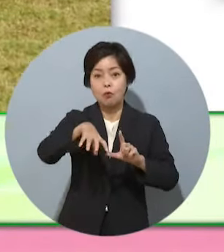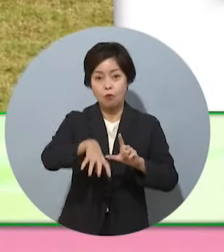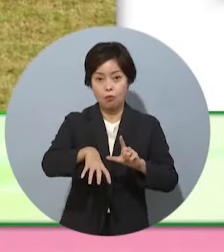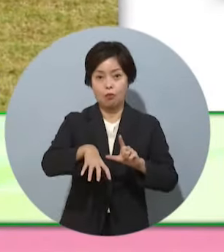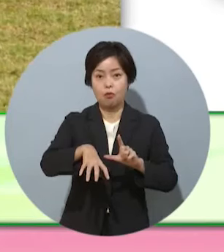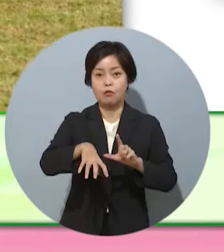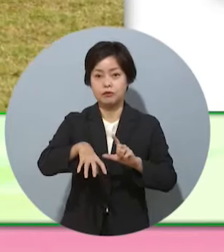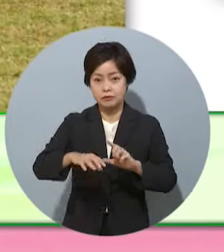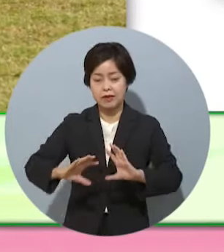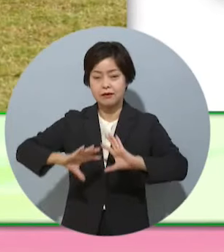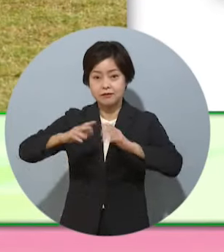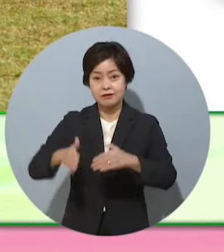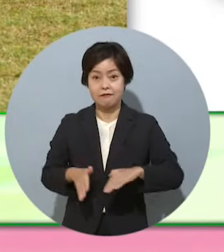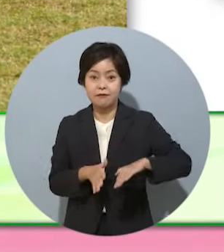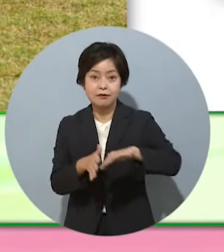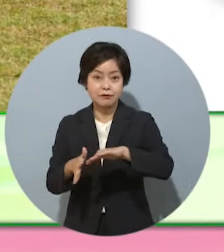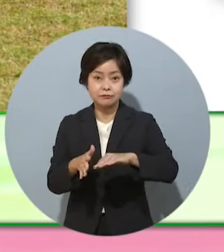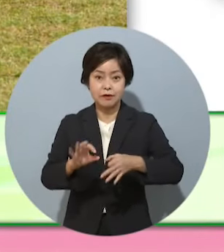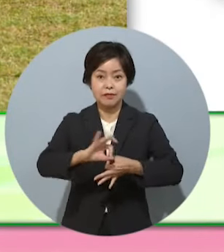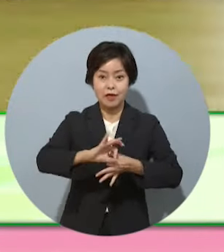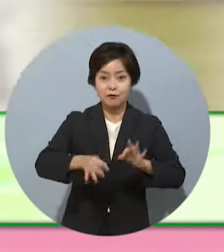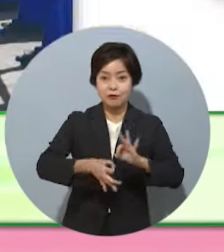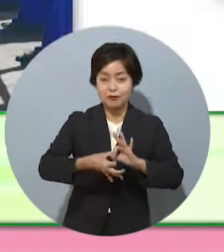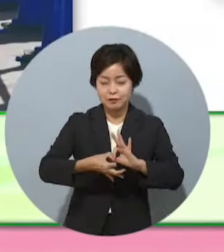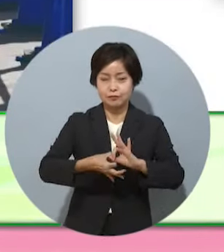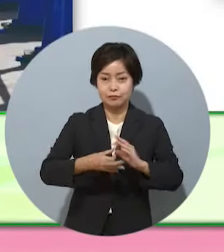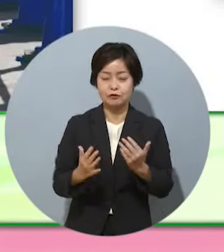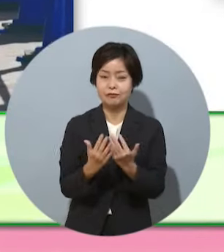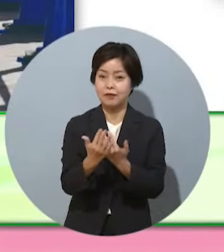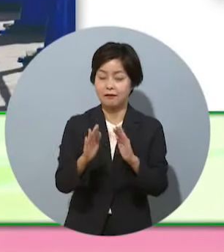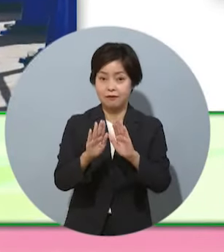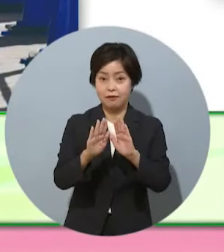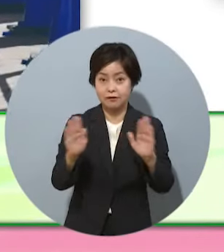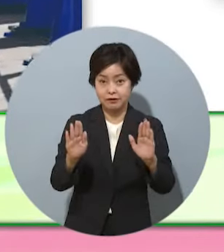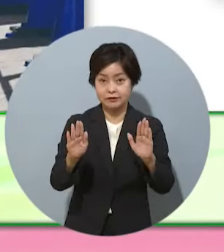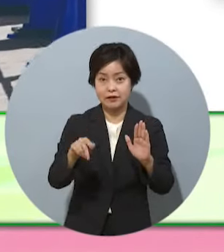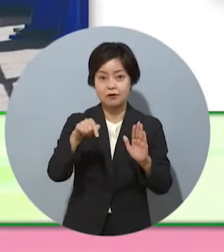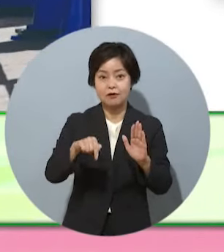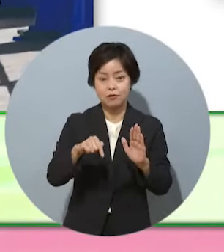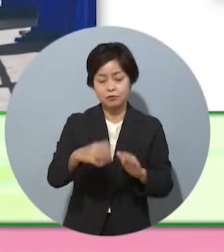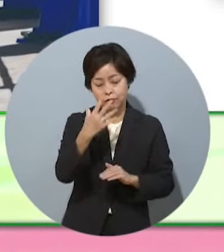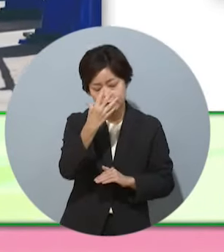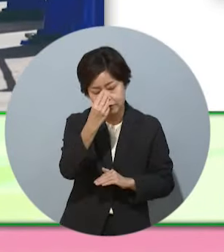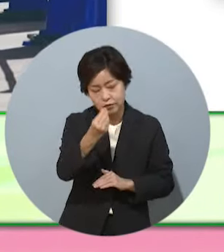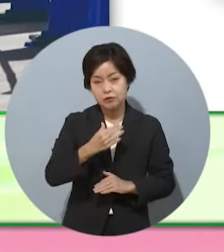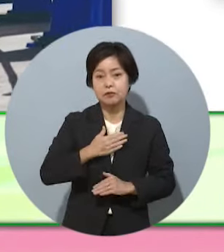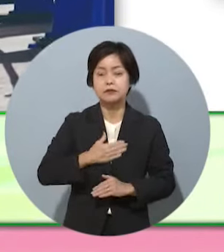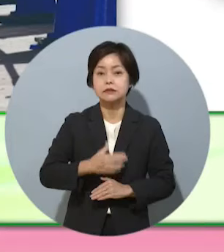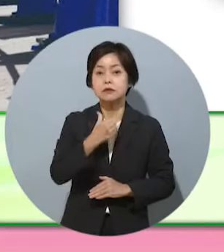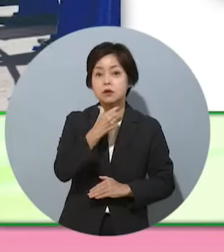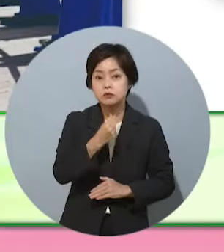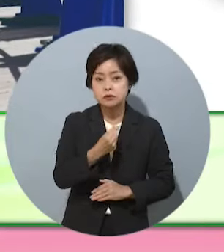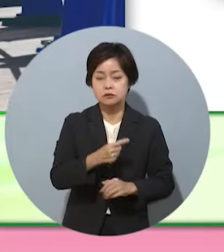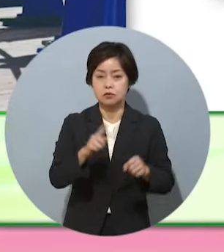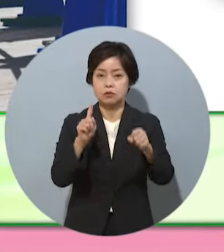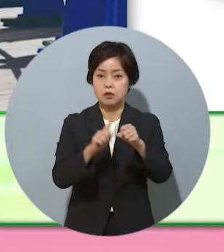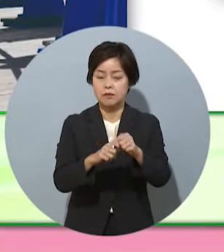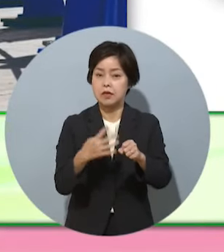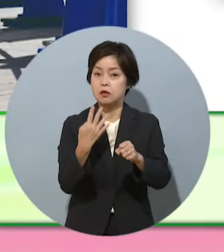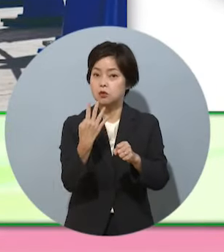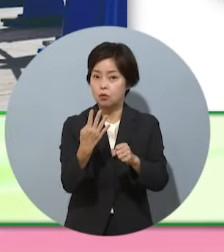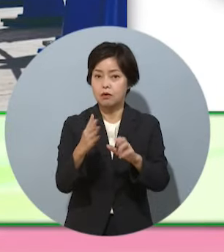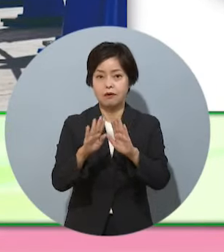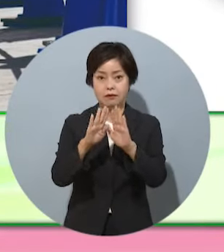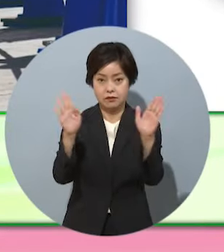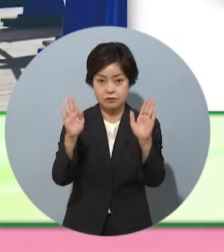る世界陸上とデフリンピックの多様な魅力に触れることができる教室で、全4回行